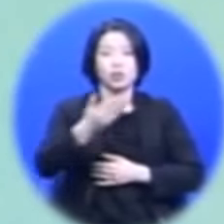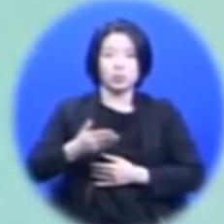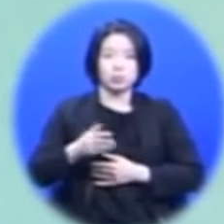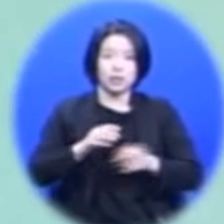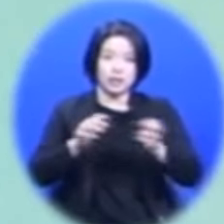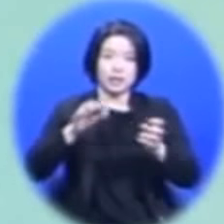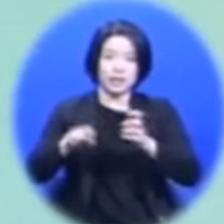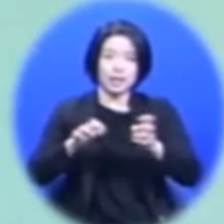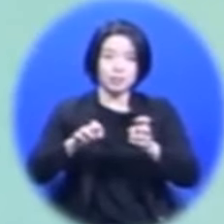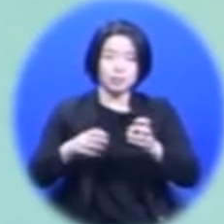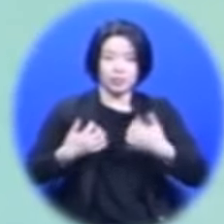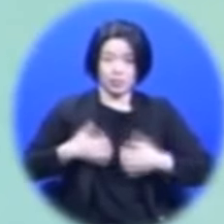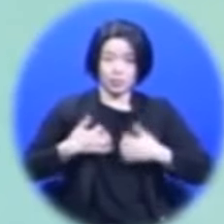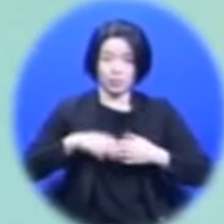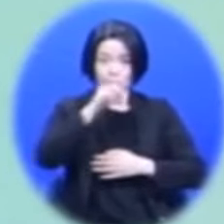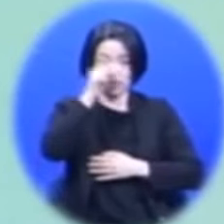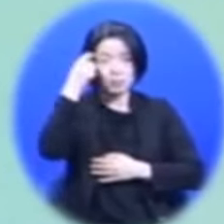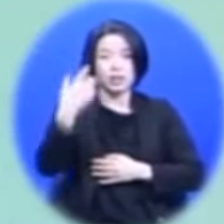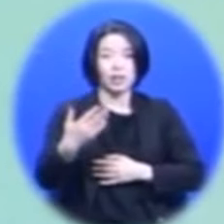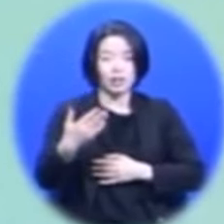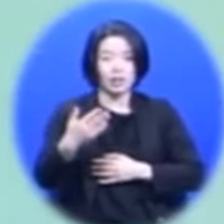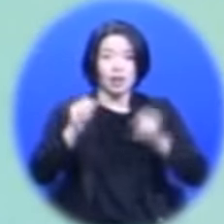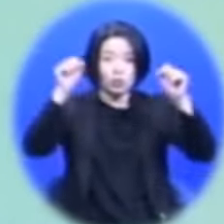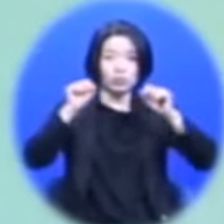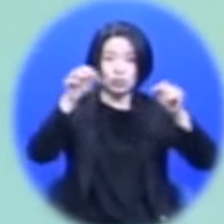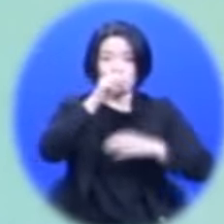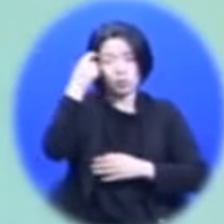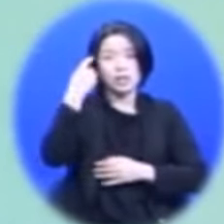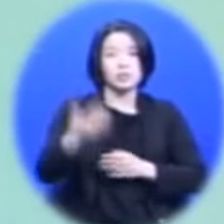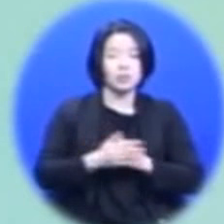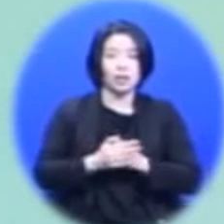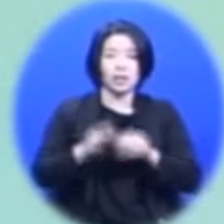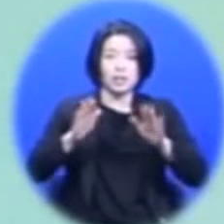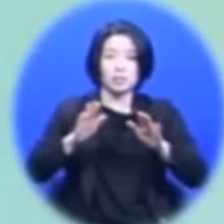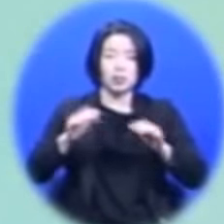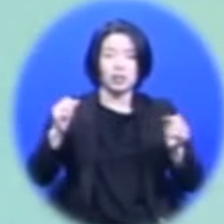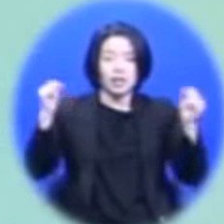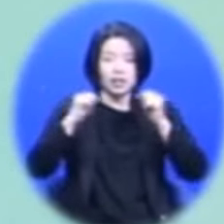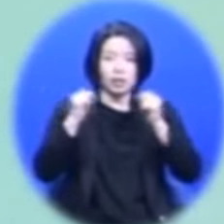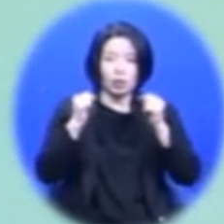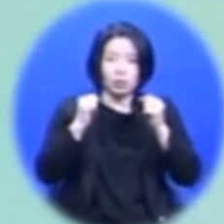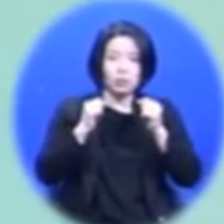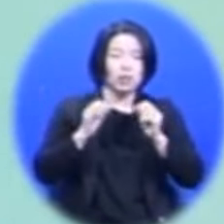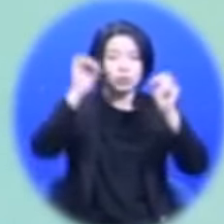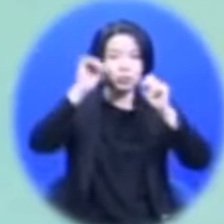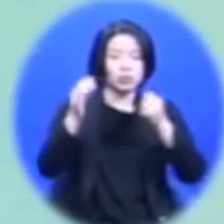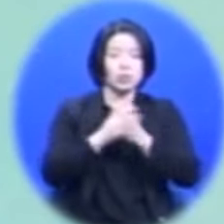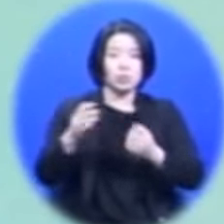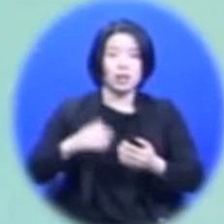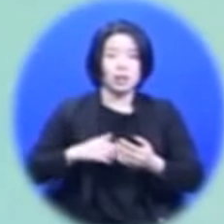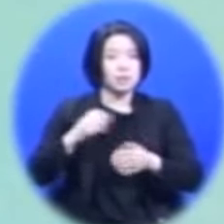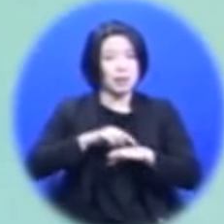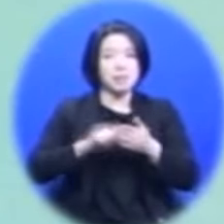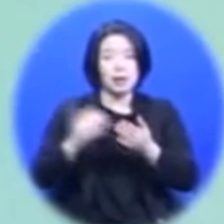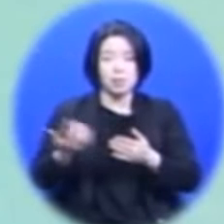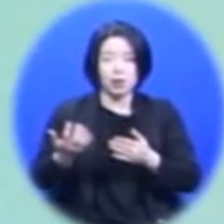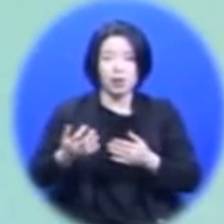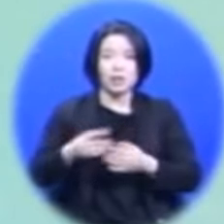좋아하십니까? 스포츠 좋아하십니까? 이번 동계올림픽 때문에 속상하십니까? 여러분 드라마